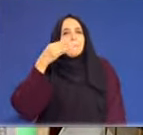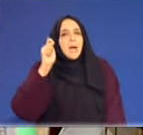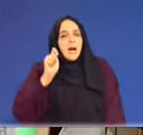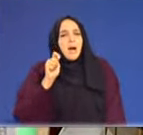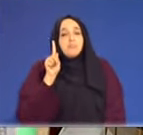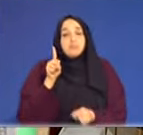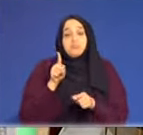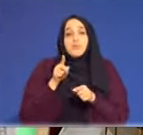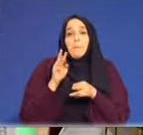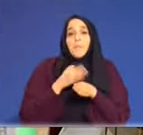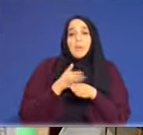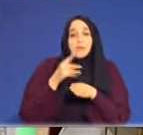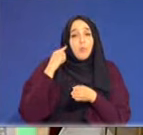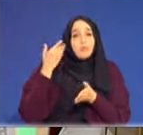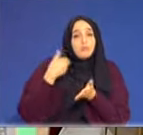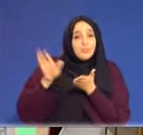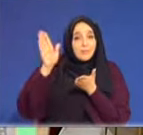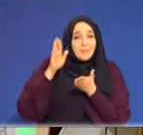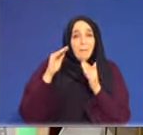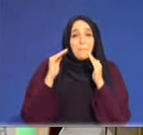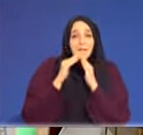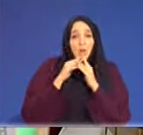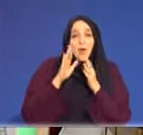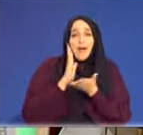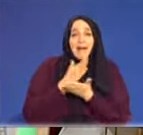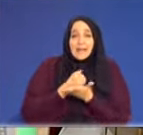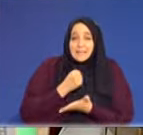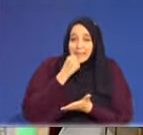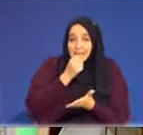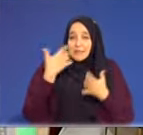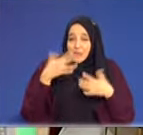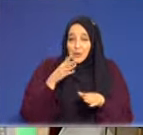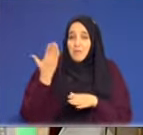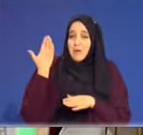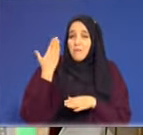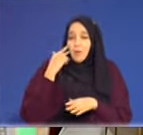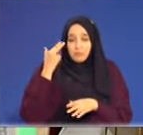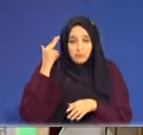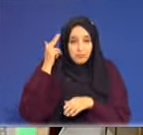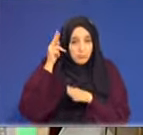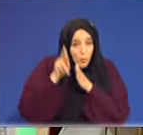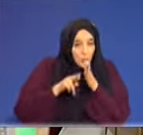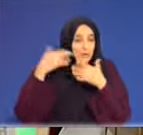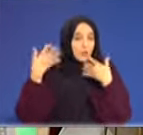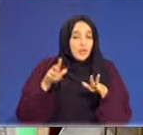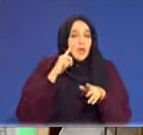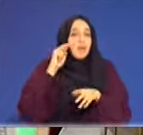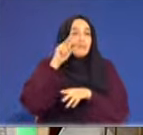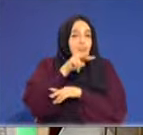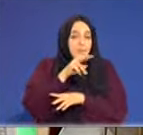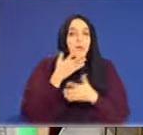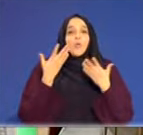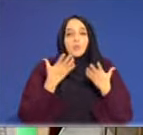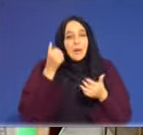الورثة، وكنا قد شاهدنا هذا الروبورتاج في إحدى الحلقات التي تتعلق بقواعد الصلح. أذكر